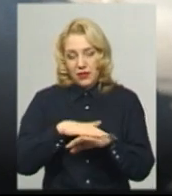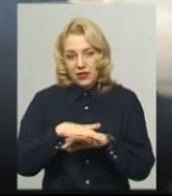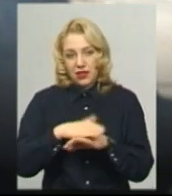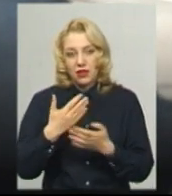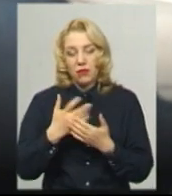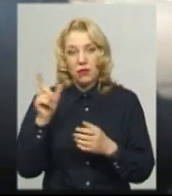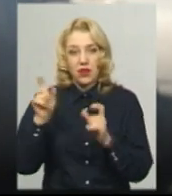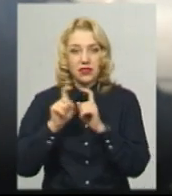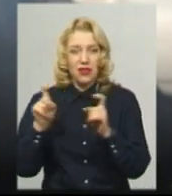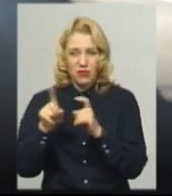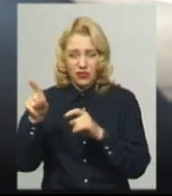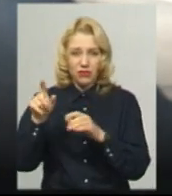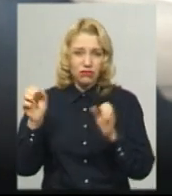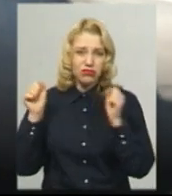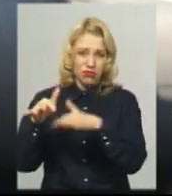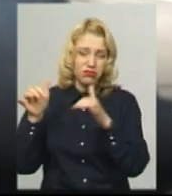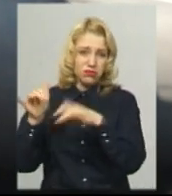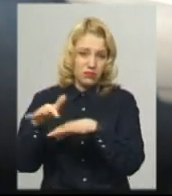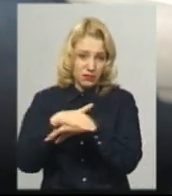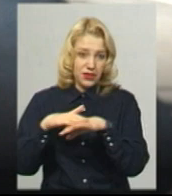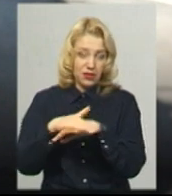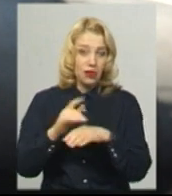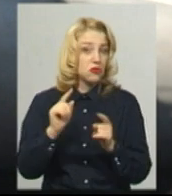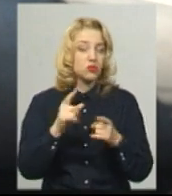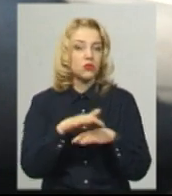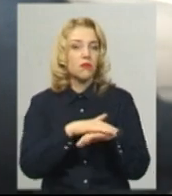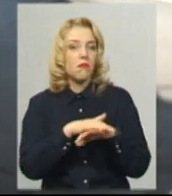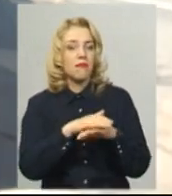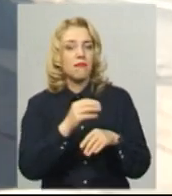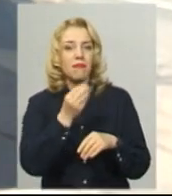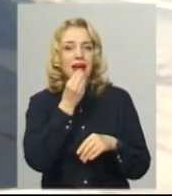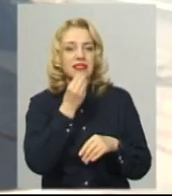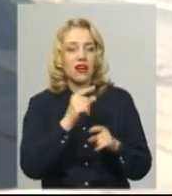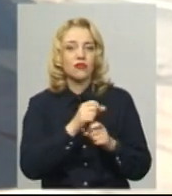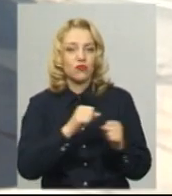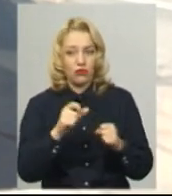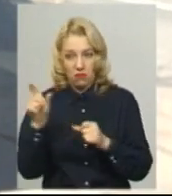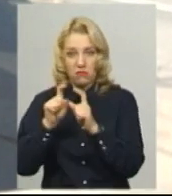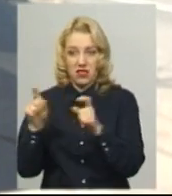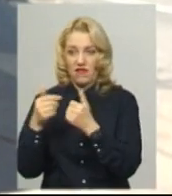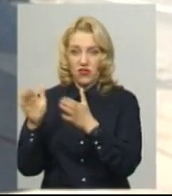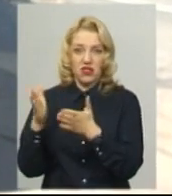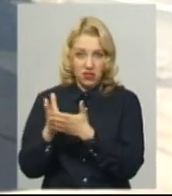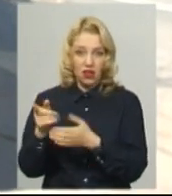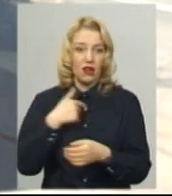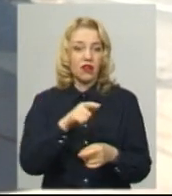супермаркети відкриті, там велике скупчення людей теж є. Чому базаром не можна працювати? Все-таки ж вулиця.